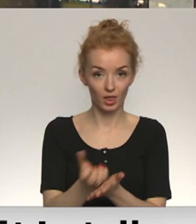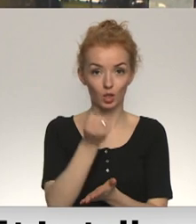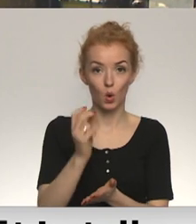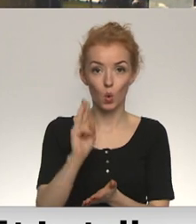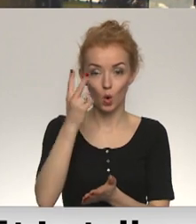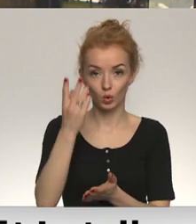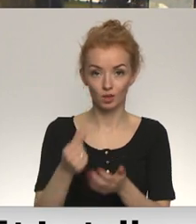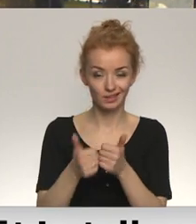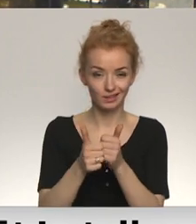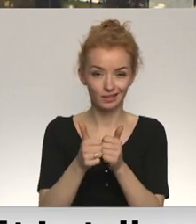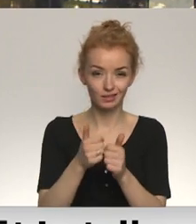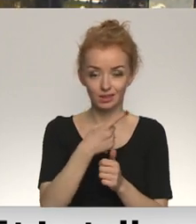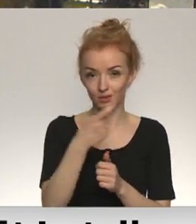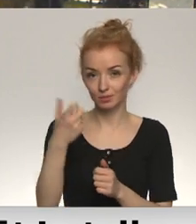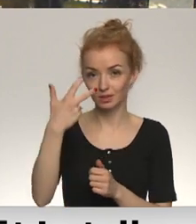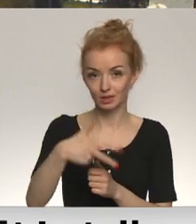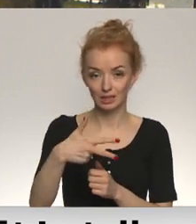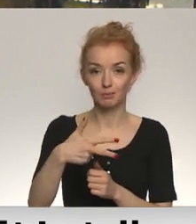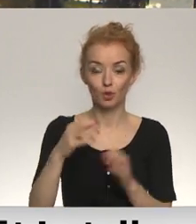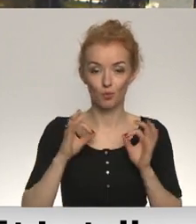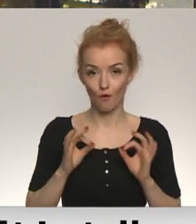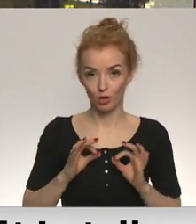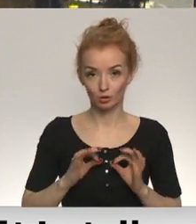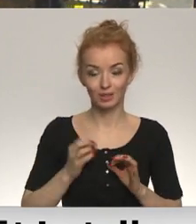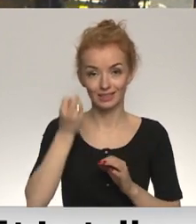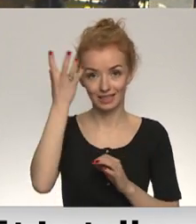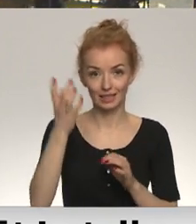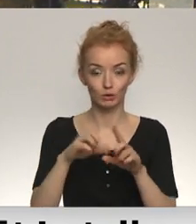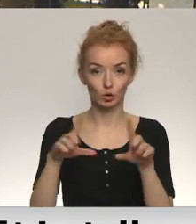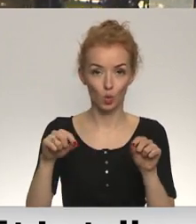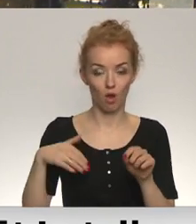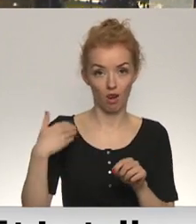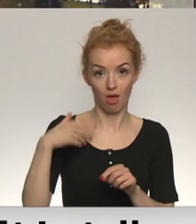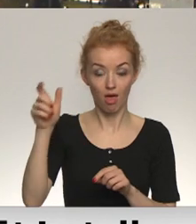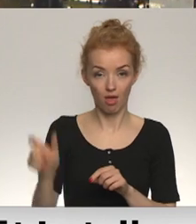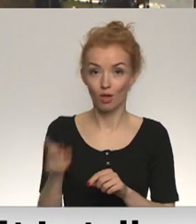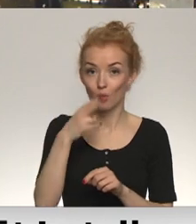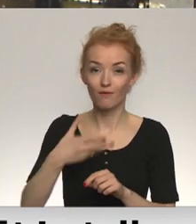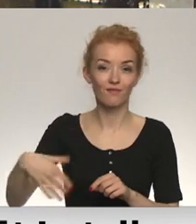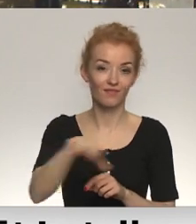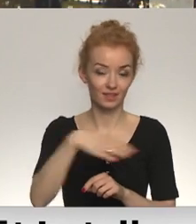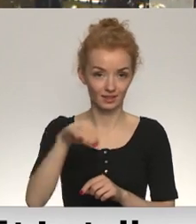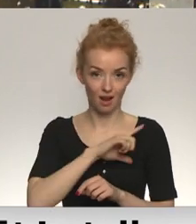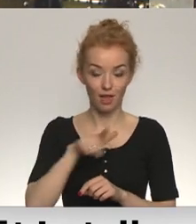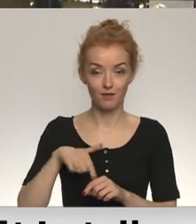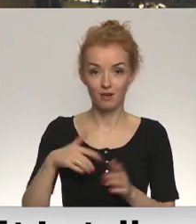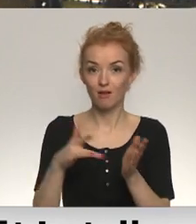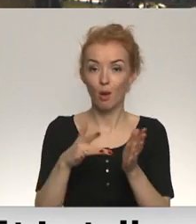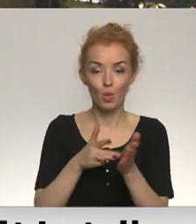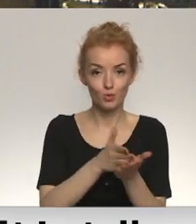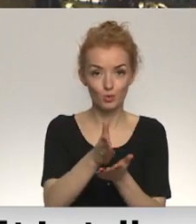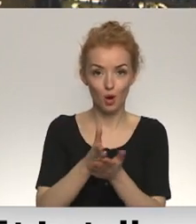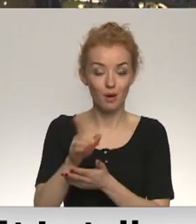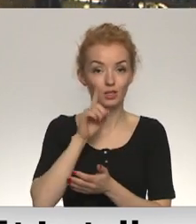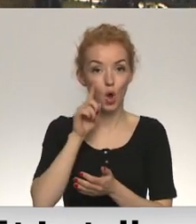dienu sacenšas vairāk nekā 130 profesionālās izglītības skola audzēkņi no visas Latvijas. Kādās jomās